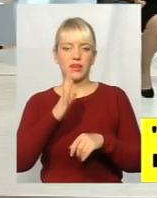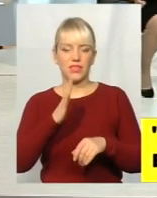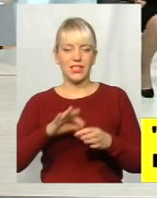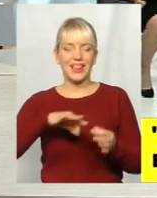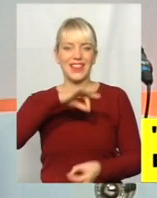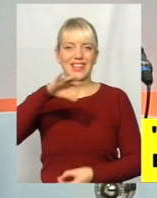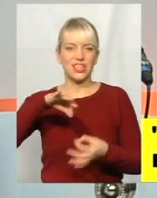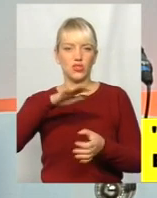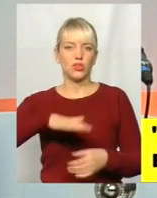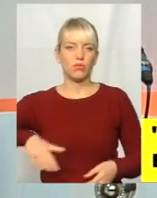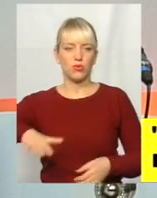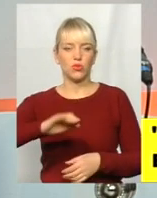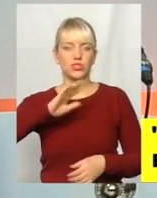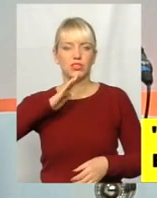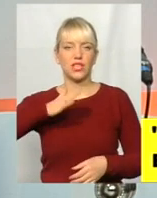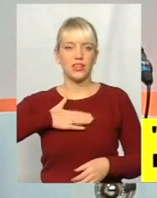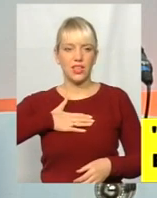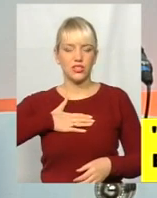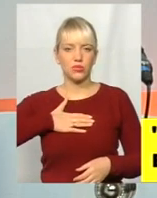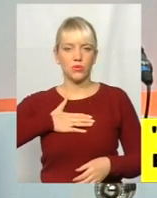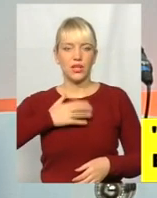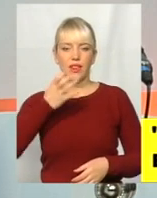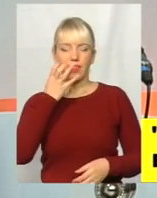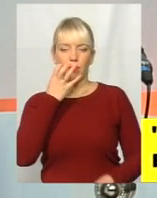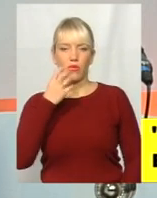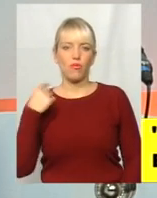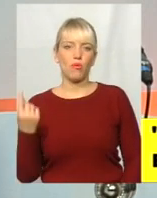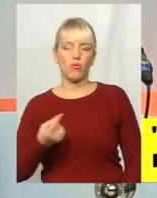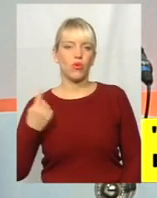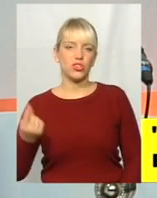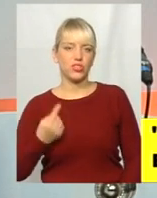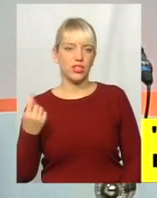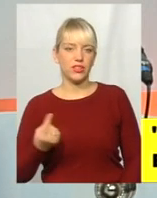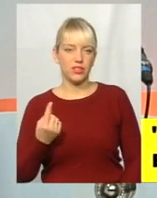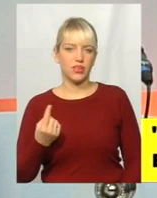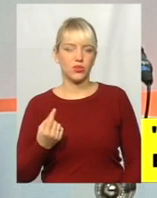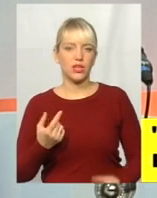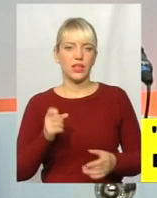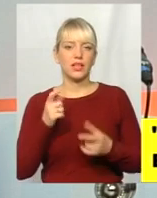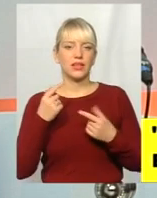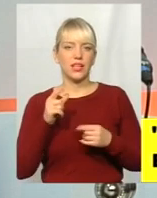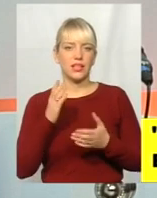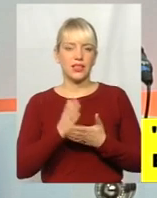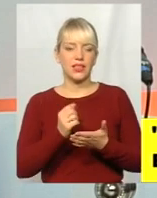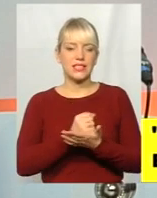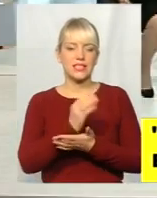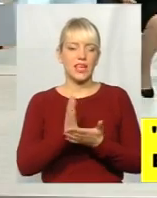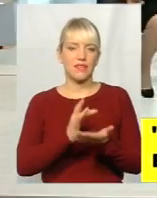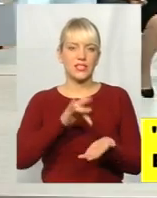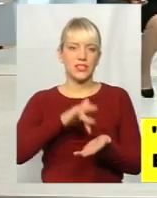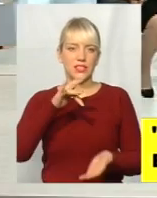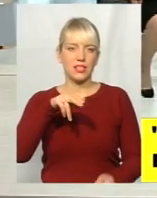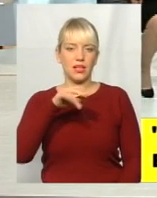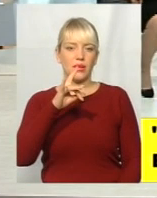площі на нашому теплому лічильнику, сюди чи технічний центр «Прелюдія» і магазин